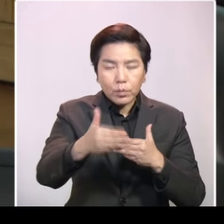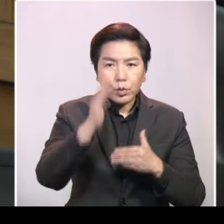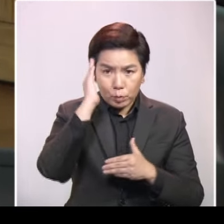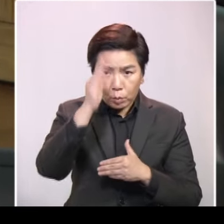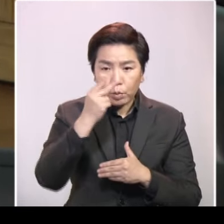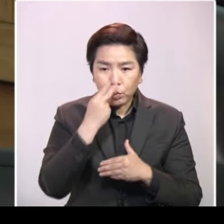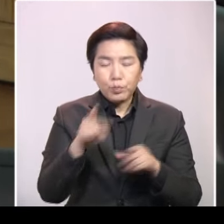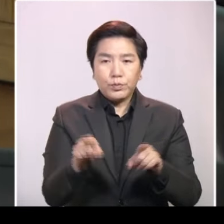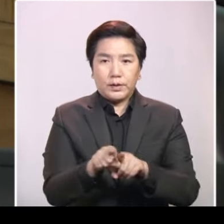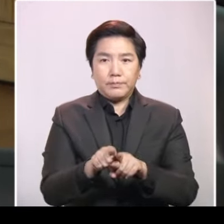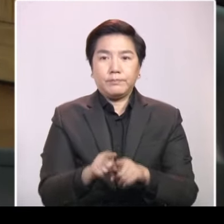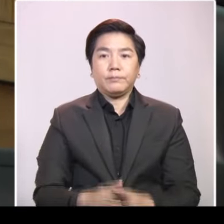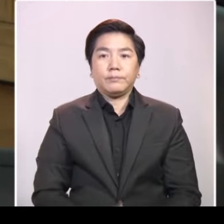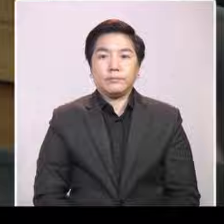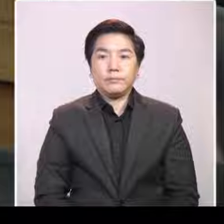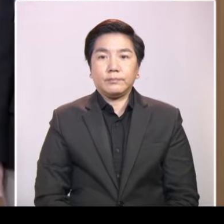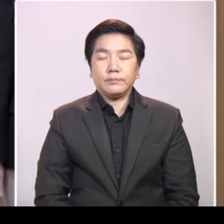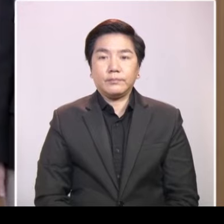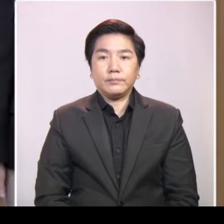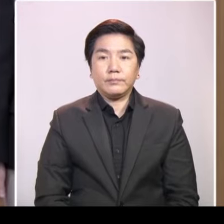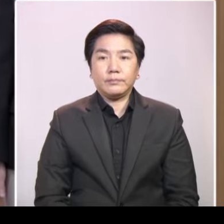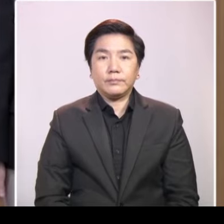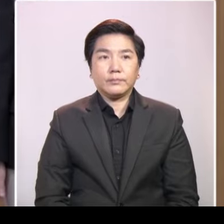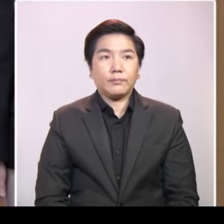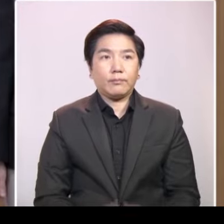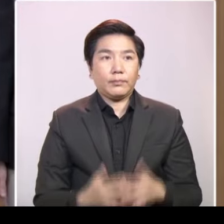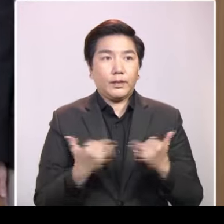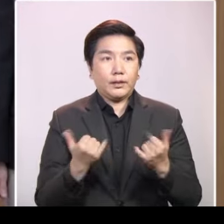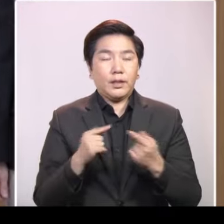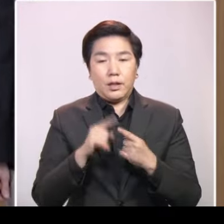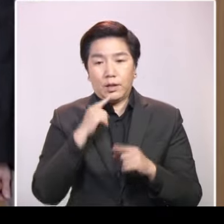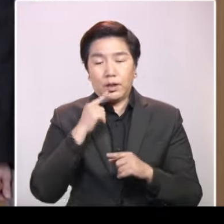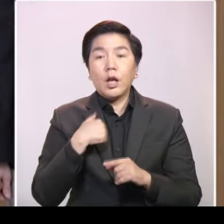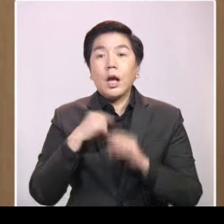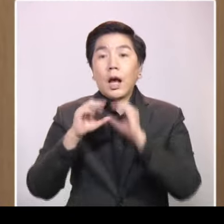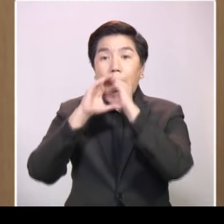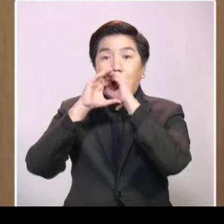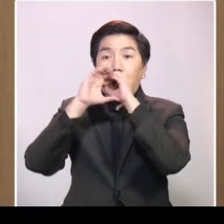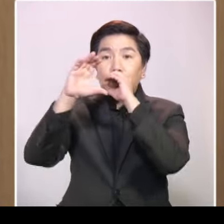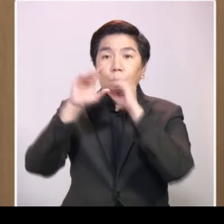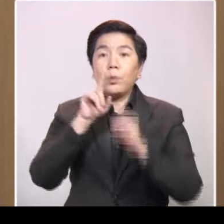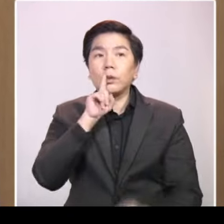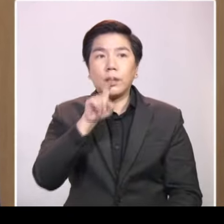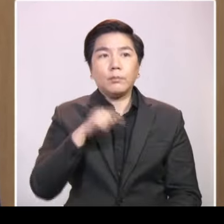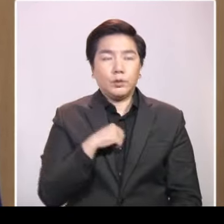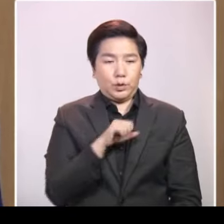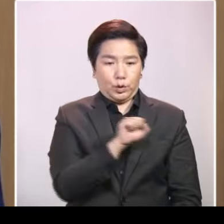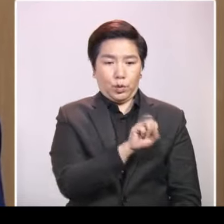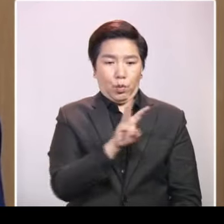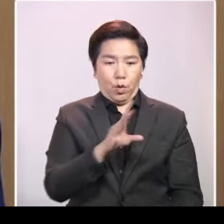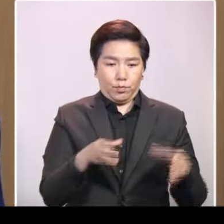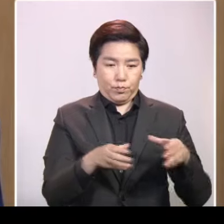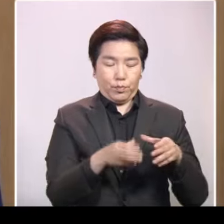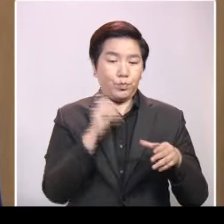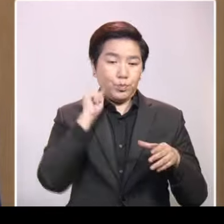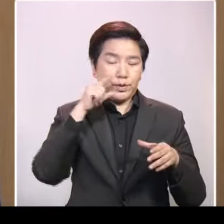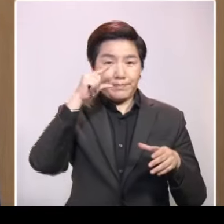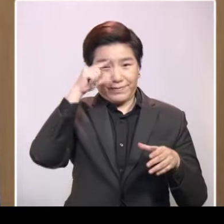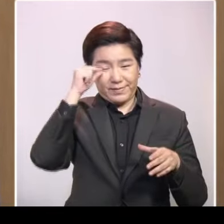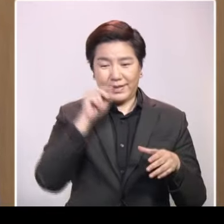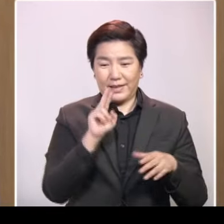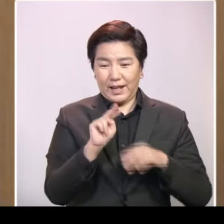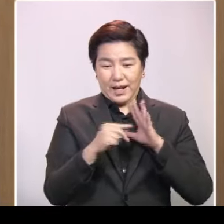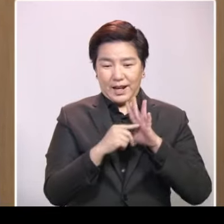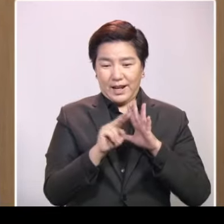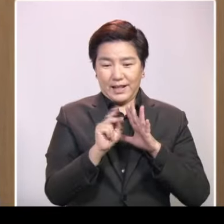ด้วยกันนะครับแม้จะมีการขยายเวลาตอบกระทู้ในวันนี้นะคะแต่กลุ่มสวพันธ์ใหม่นำโดยนางสาวนันทนานันทวโรภาส